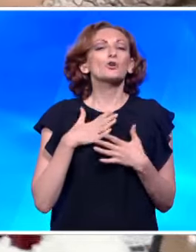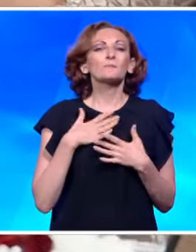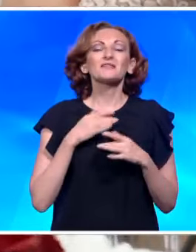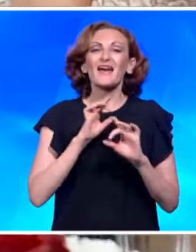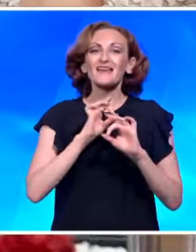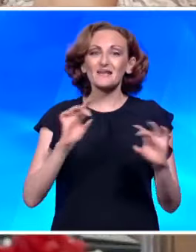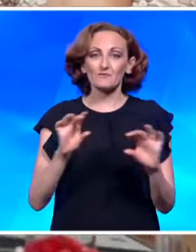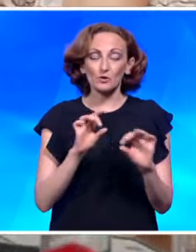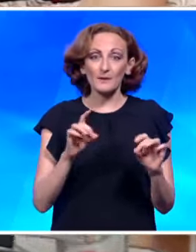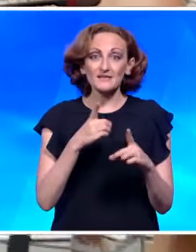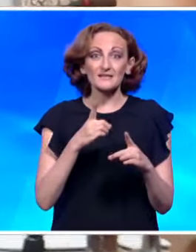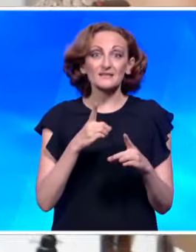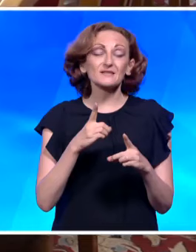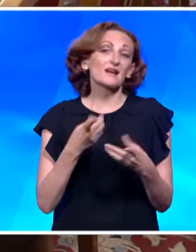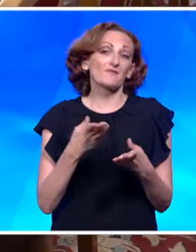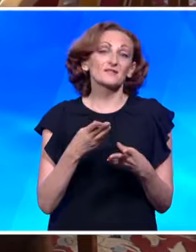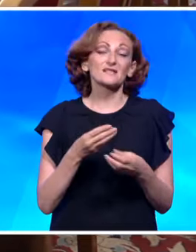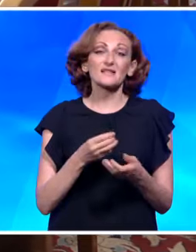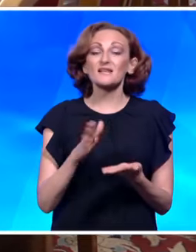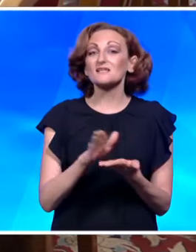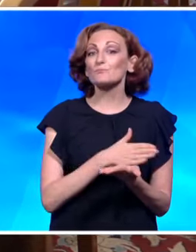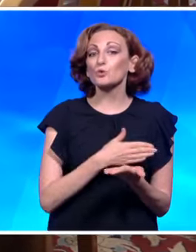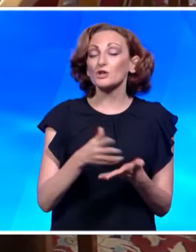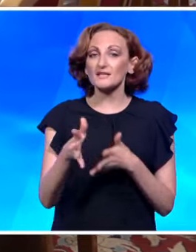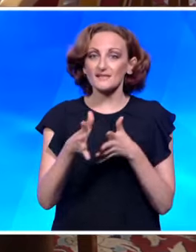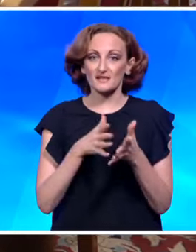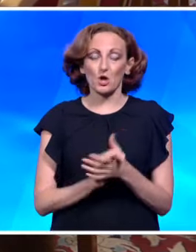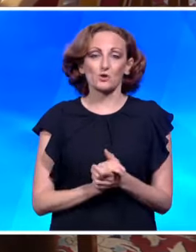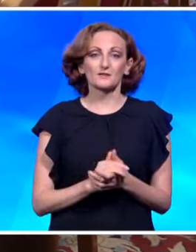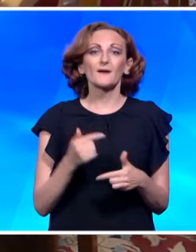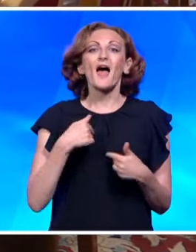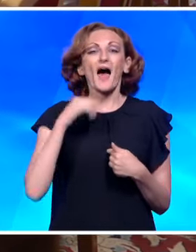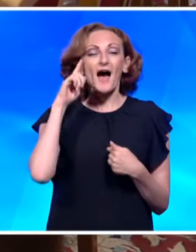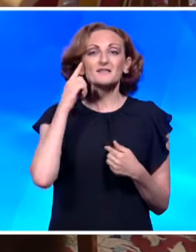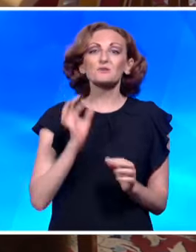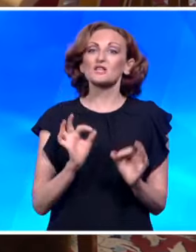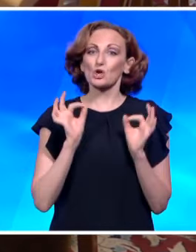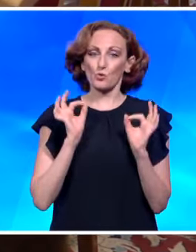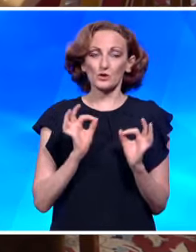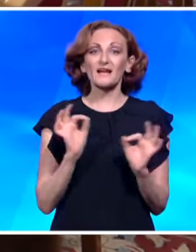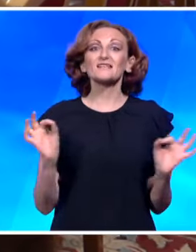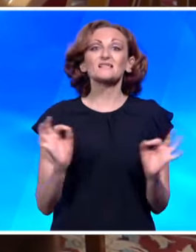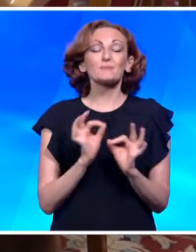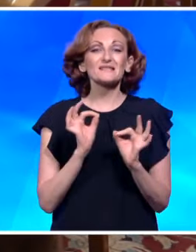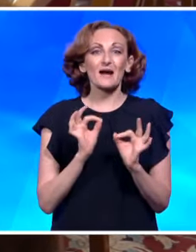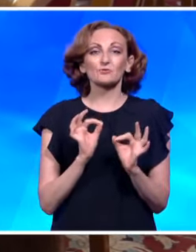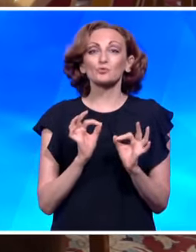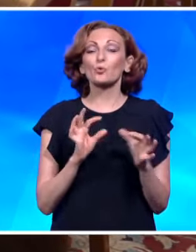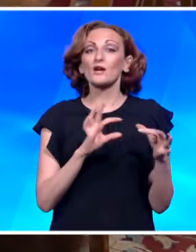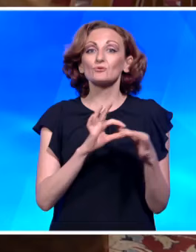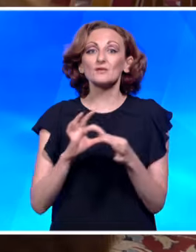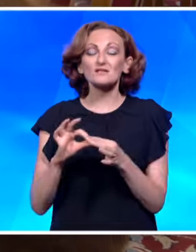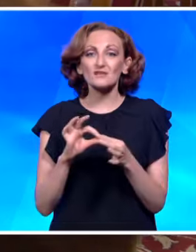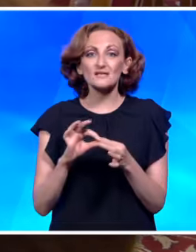информация, това трябва да бъде публично споделено. Аз мисля, че конкретика, специално когато се касае за заплаха на